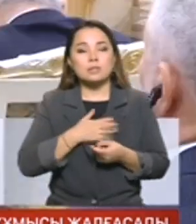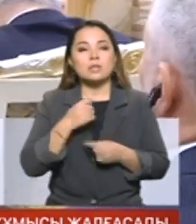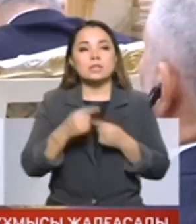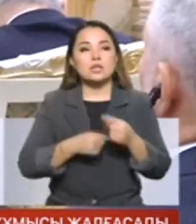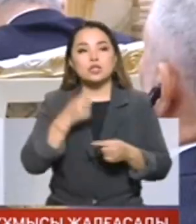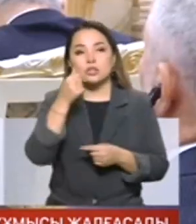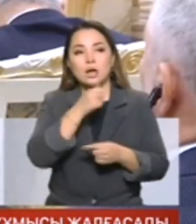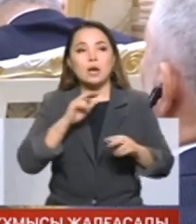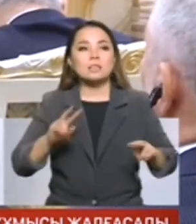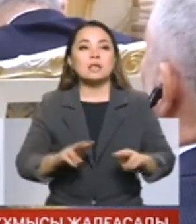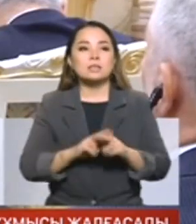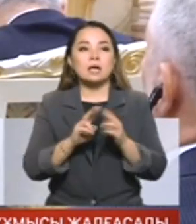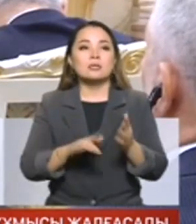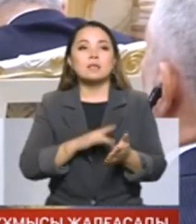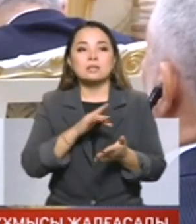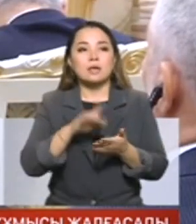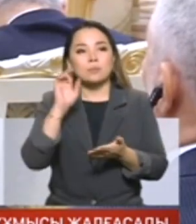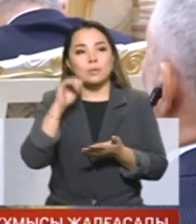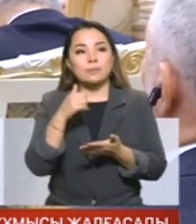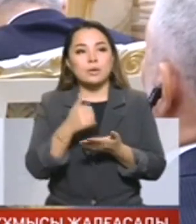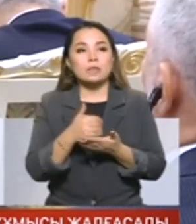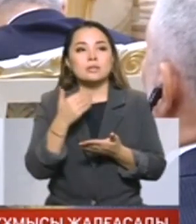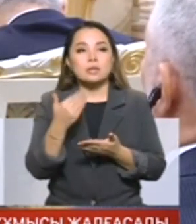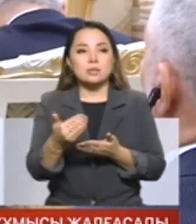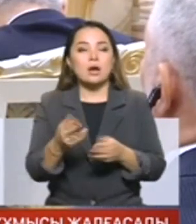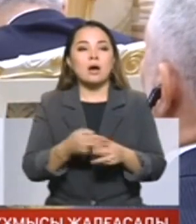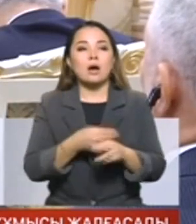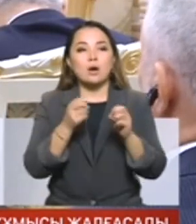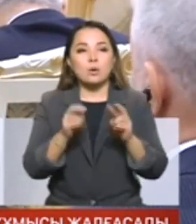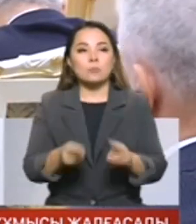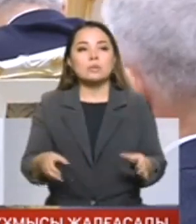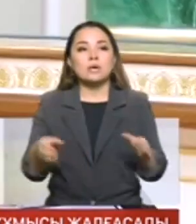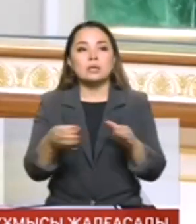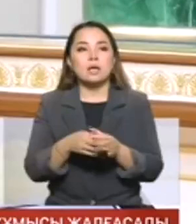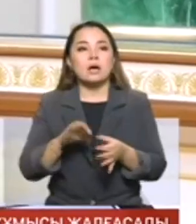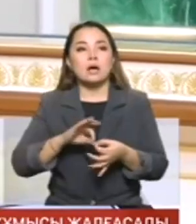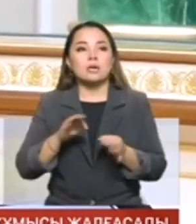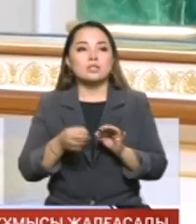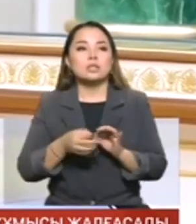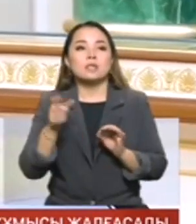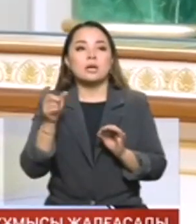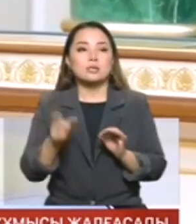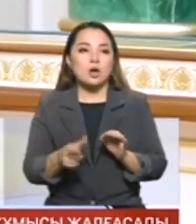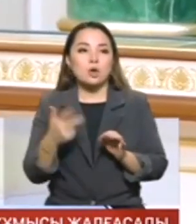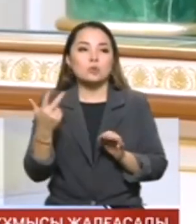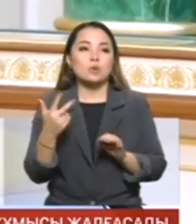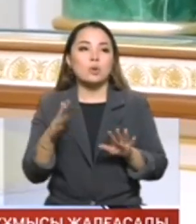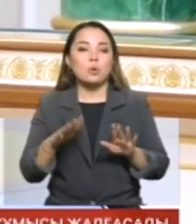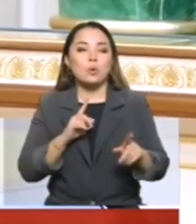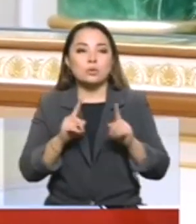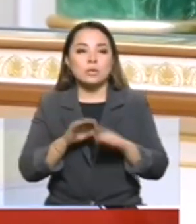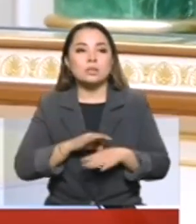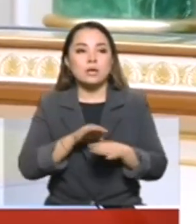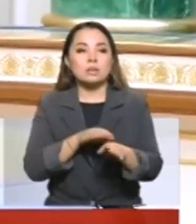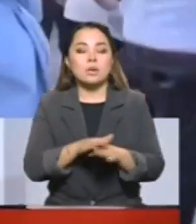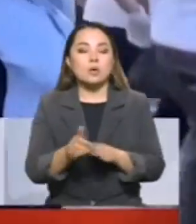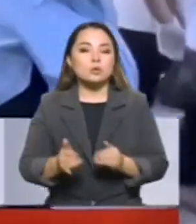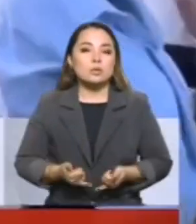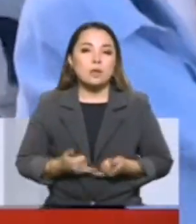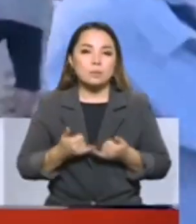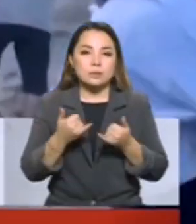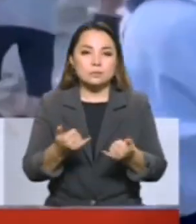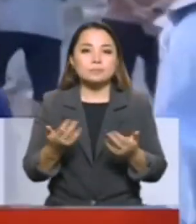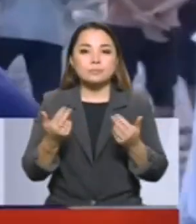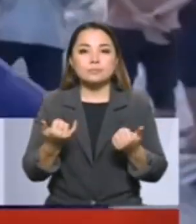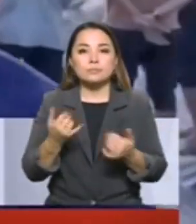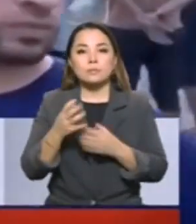жылы Астанада мемлекеттеріміздің қауіпсіздік кеңесі хатшыларының 3-ші отырысын өткізуді ұсынамын.